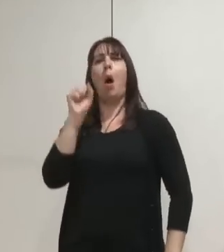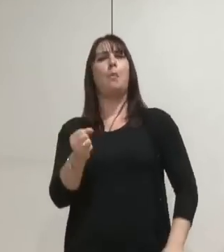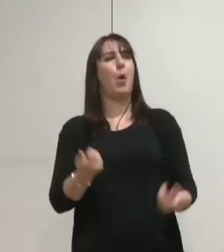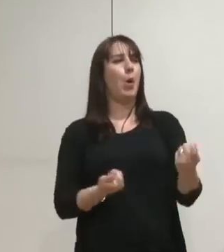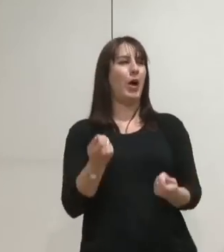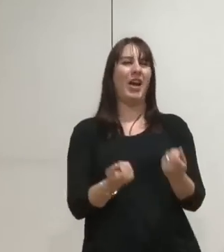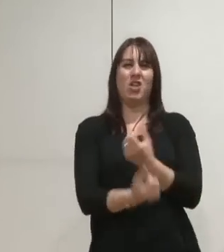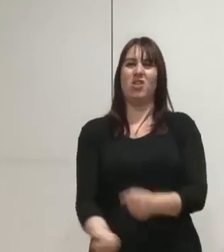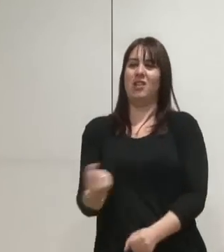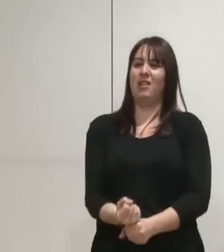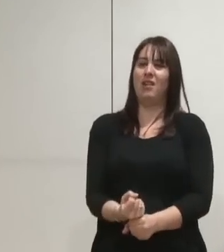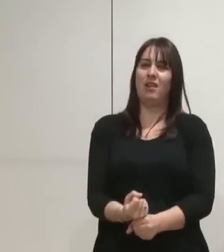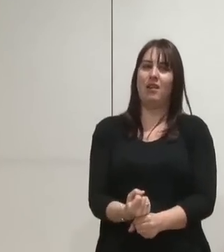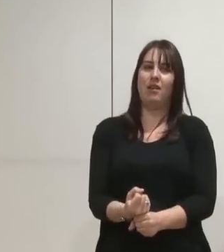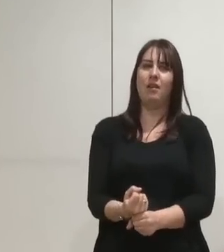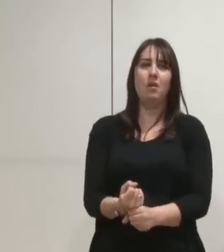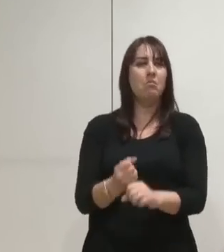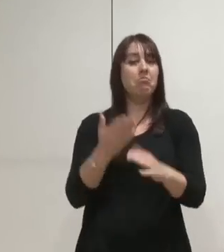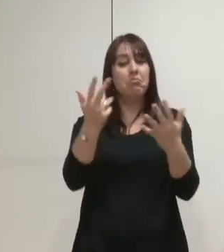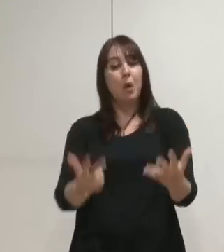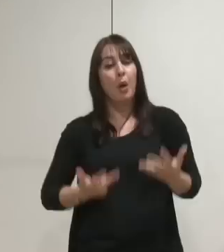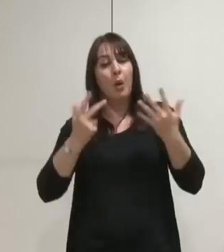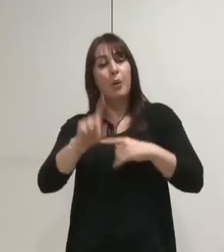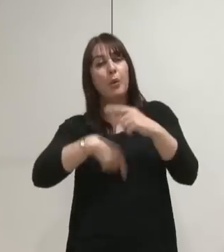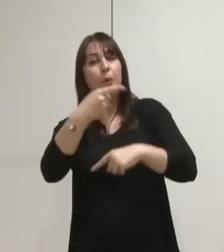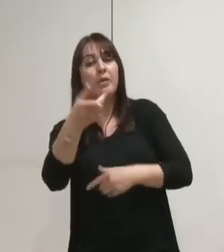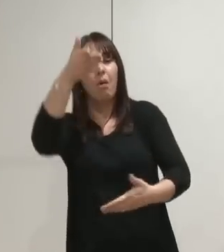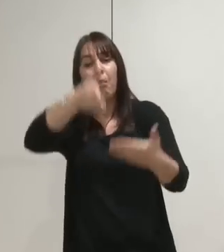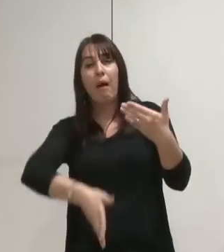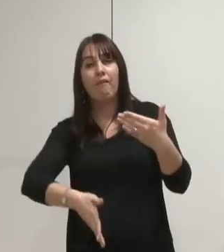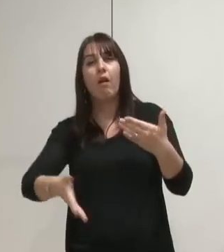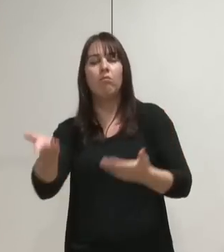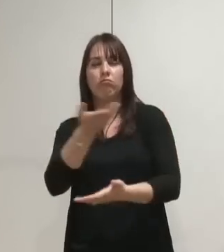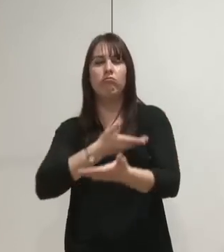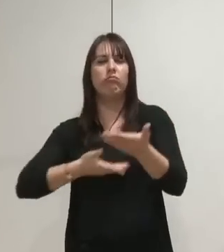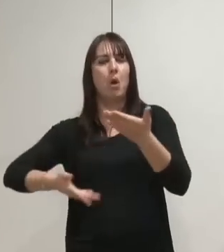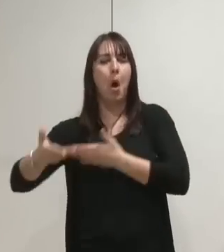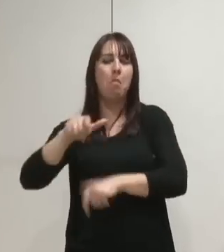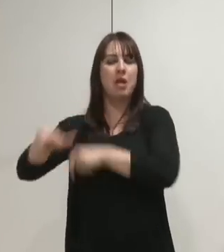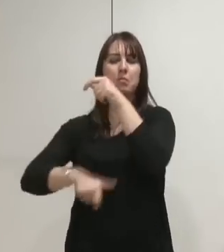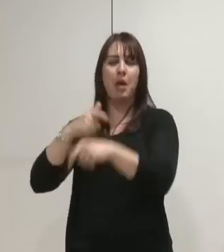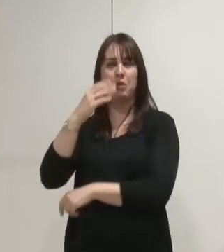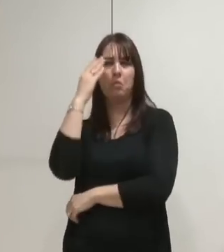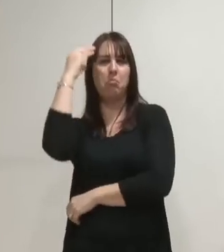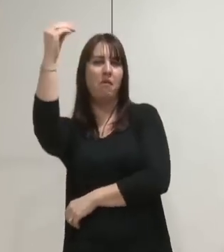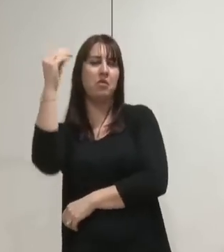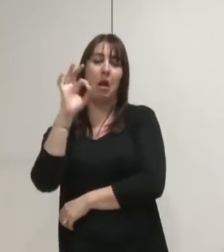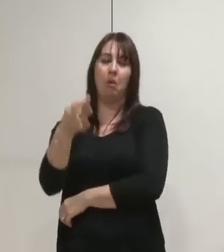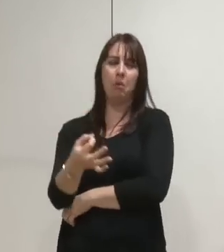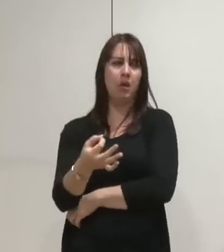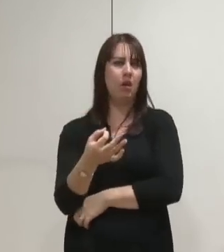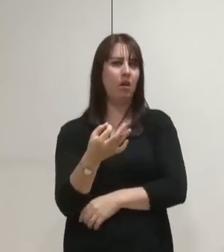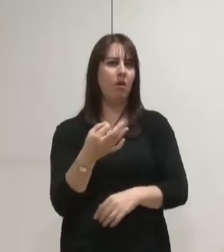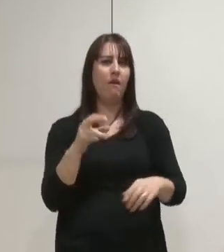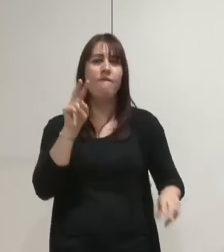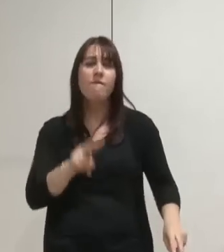qui va qui va euh dans 8 ans remplacer les professionnels de ce secteur c'est